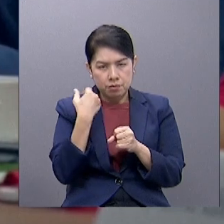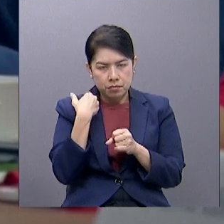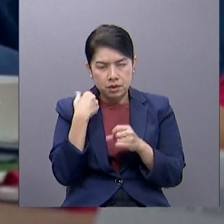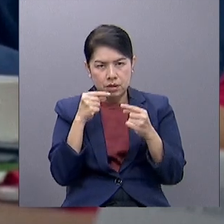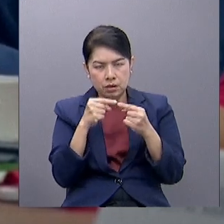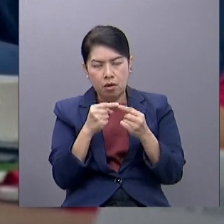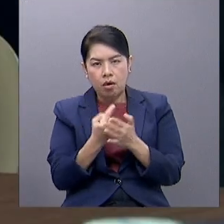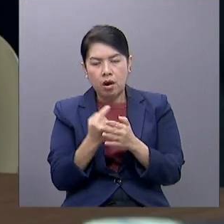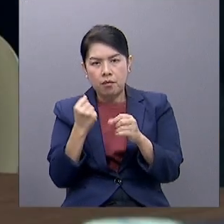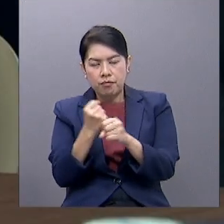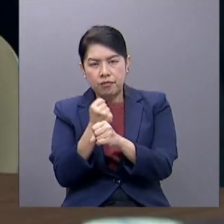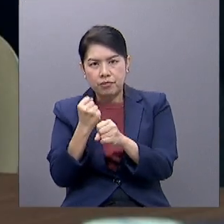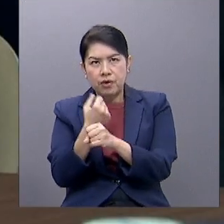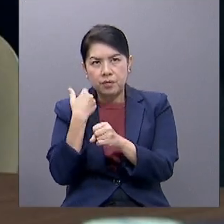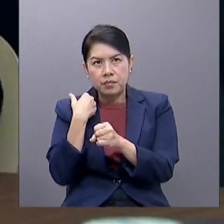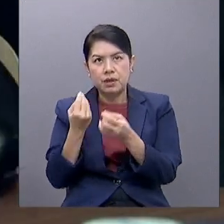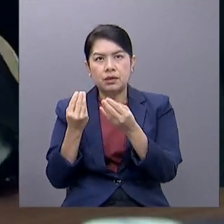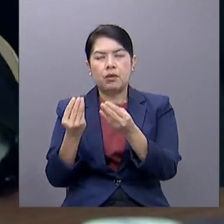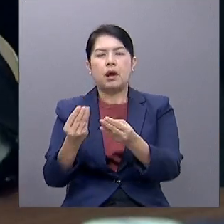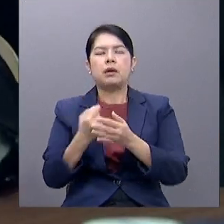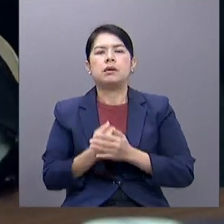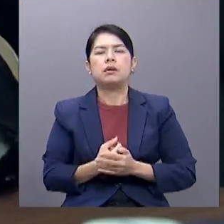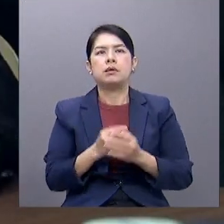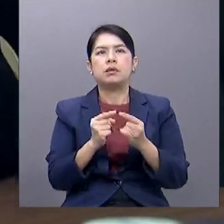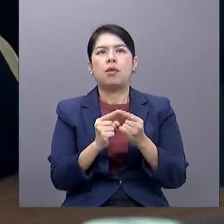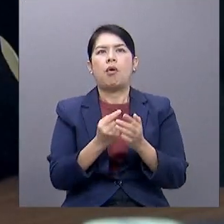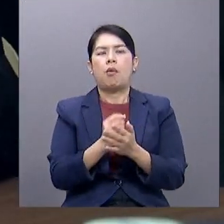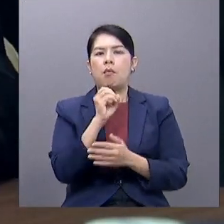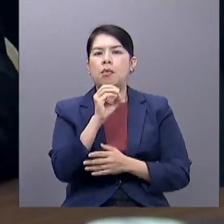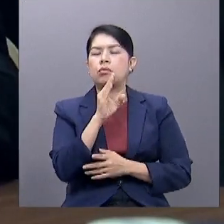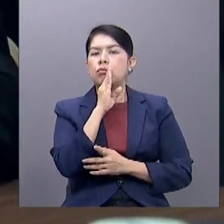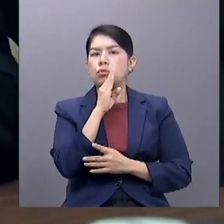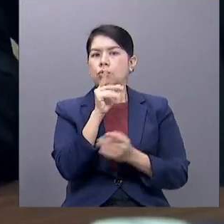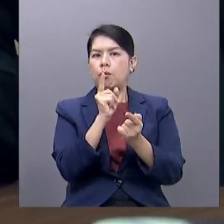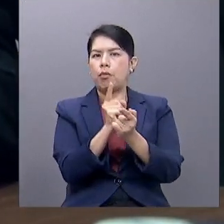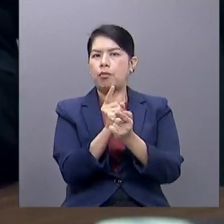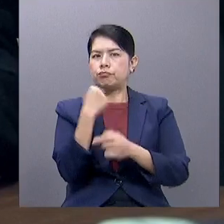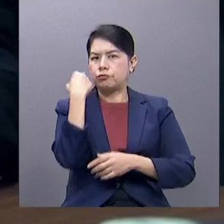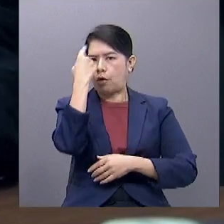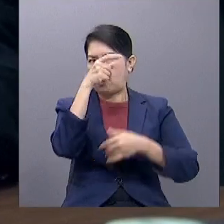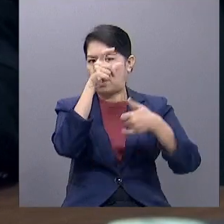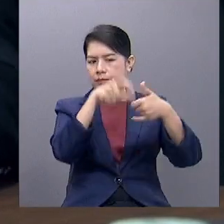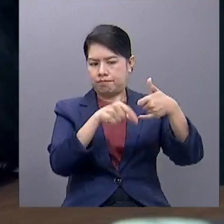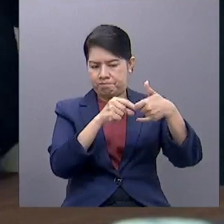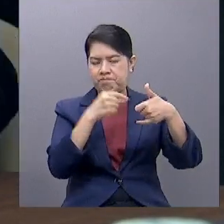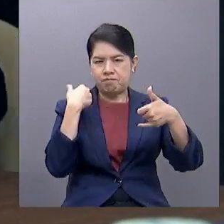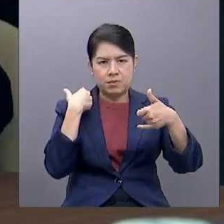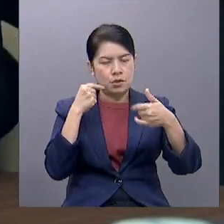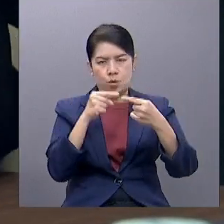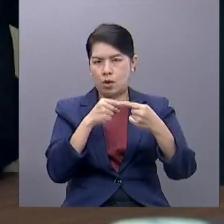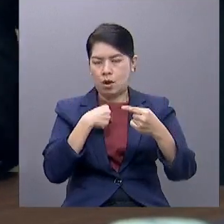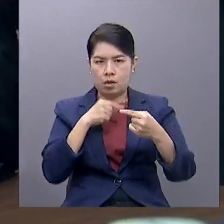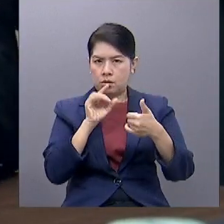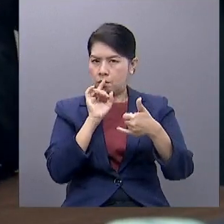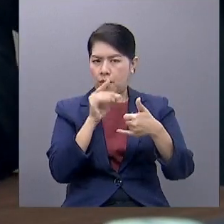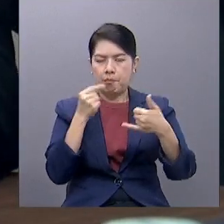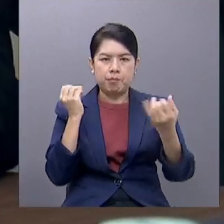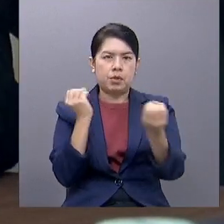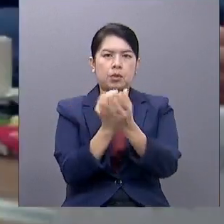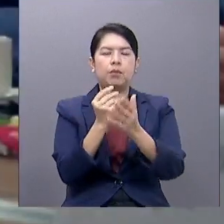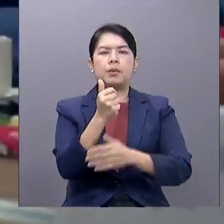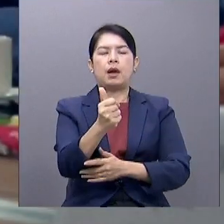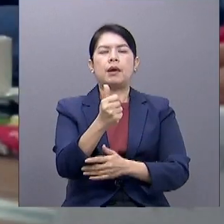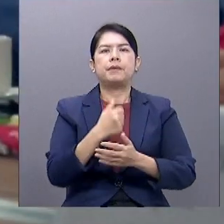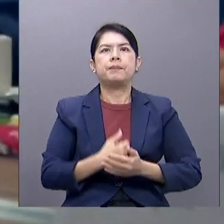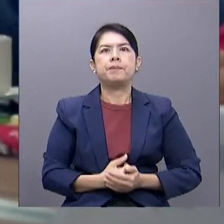รัสเซียบอกเลยนะคะว่าถ้าพบเจอกรณีนี้จะถือว่าบุคคลดังกล่าวคือเป้าหมายที่สามารถโจมตีไ ในขณะที่ฝรั่งเศ